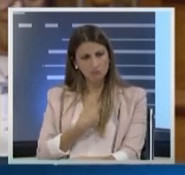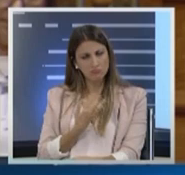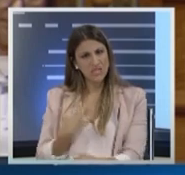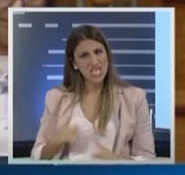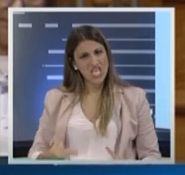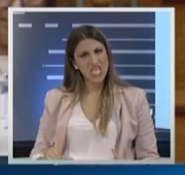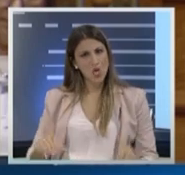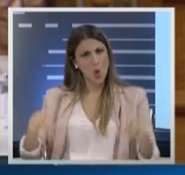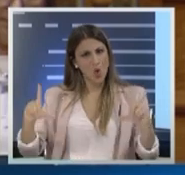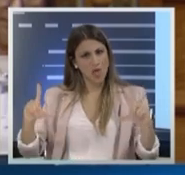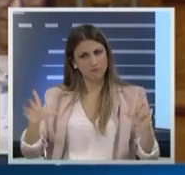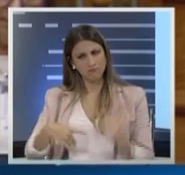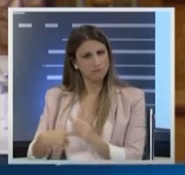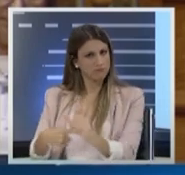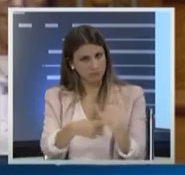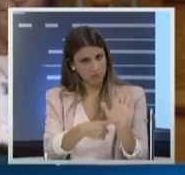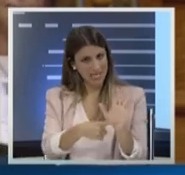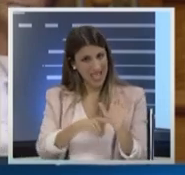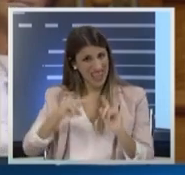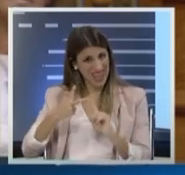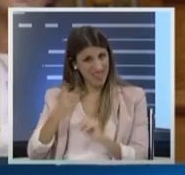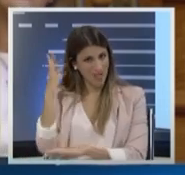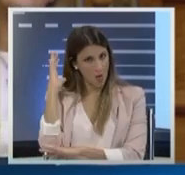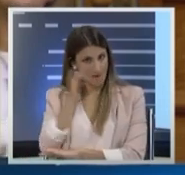ολοκληρωμένη απάντηση στη δευτερομιλία μου.